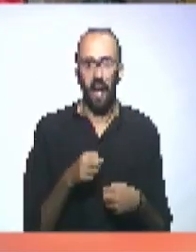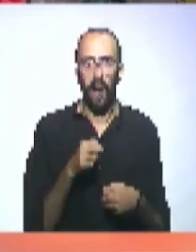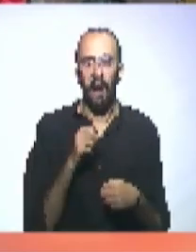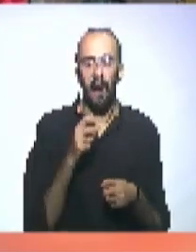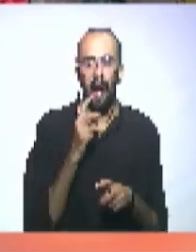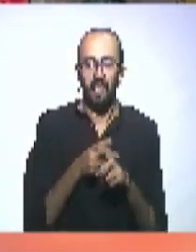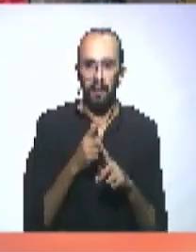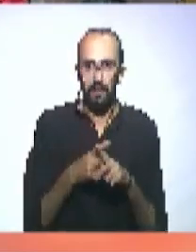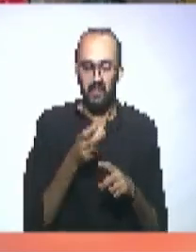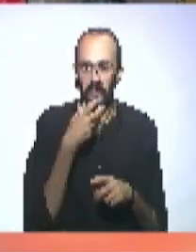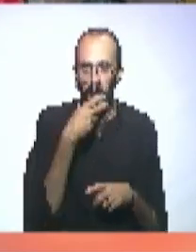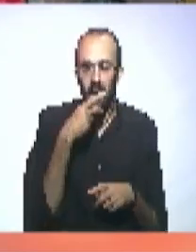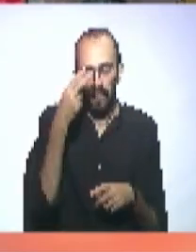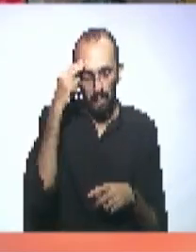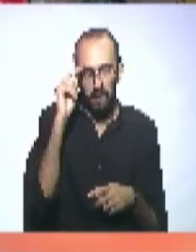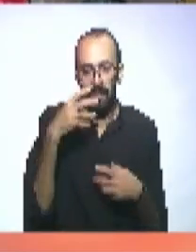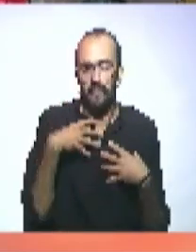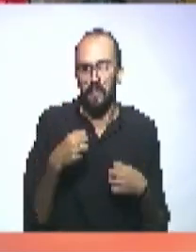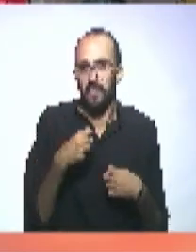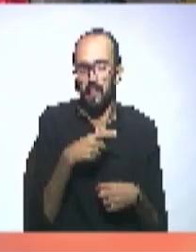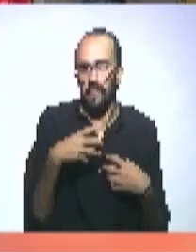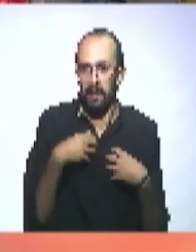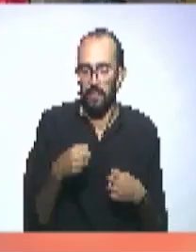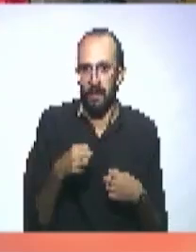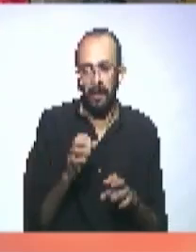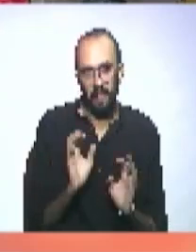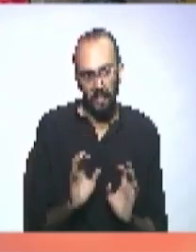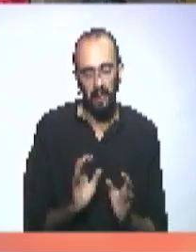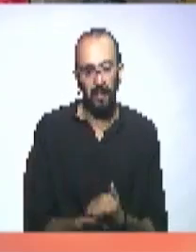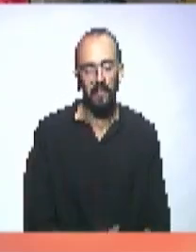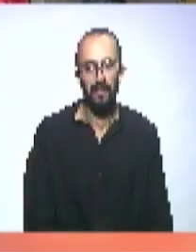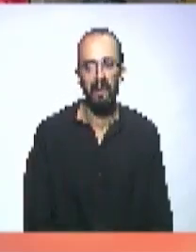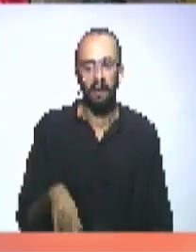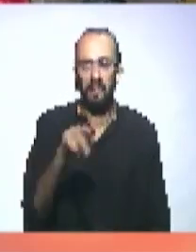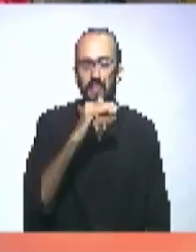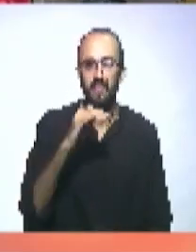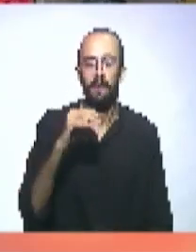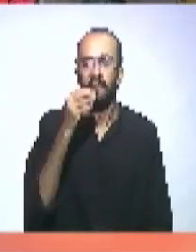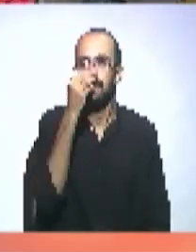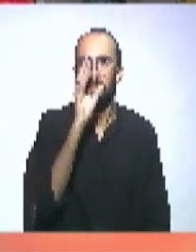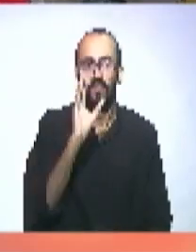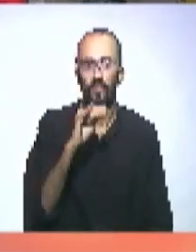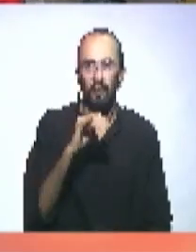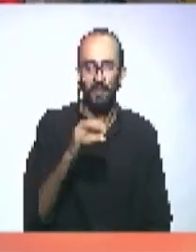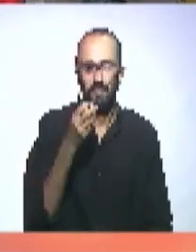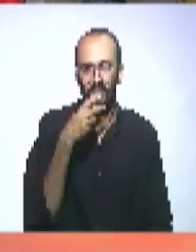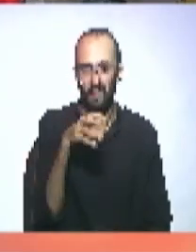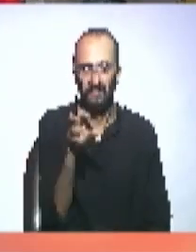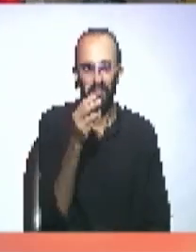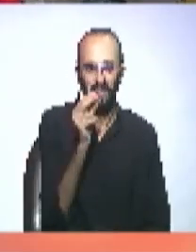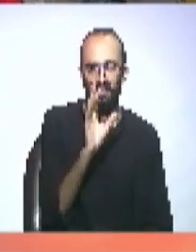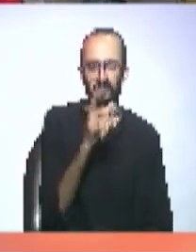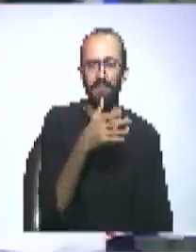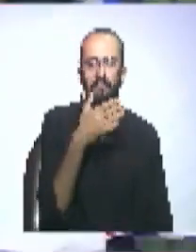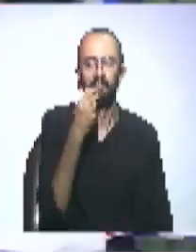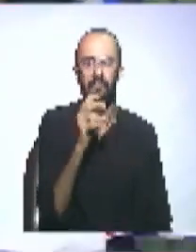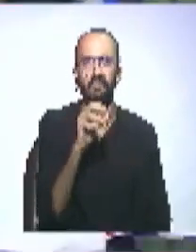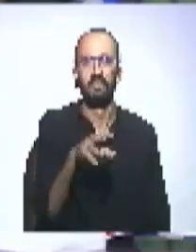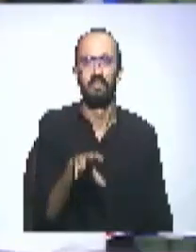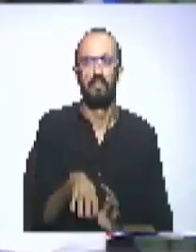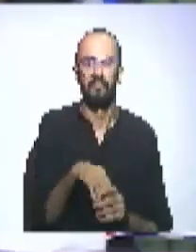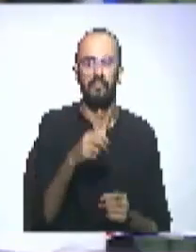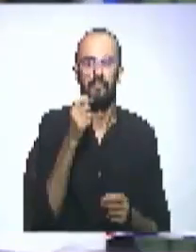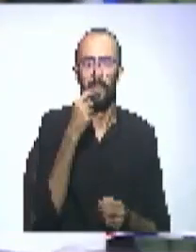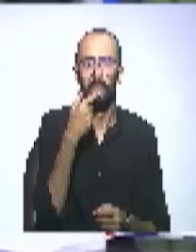التفاح يعني مفيده برضو جدا للاطفال الصغيرين اللي ما بيحبش ياكل كل حاجه لوحدها بالظبط انا اقطع بس صغير